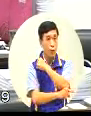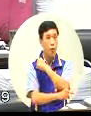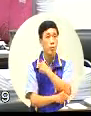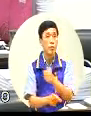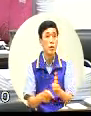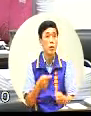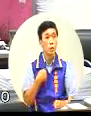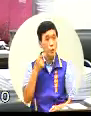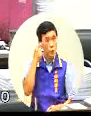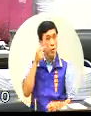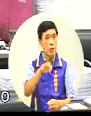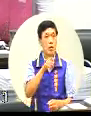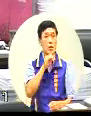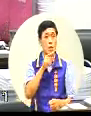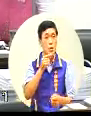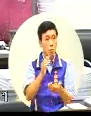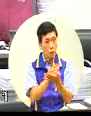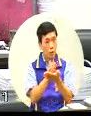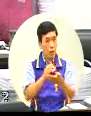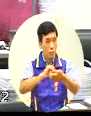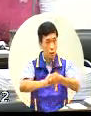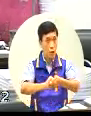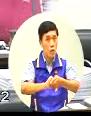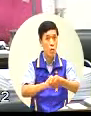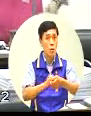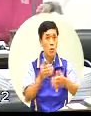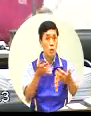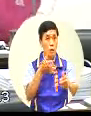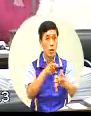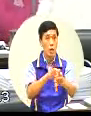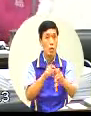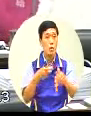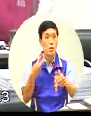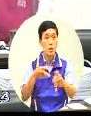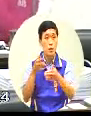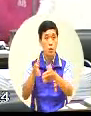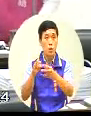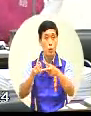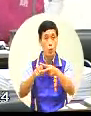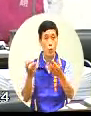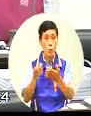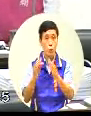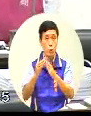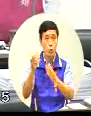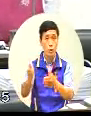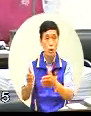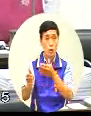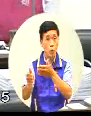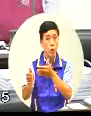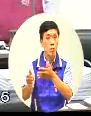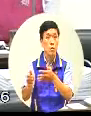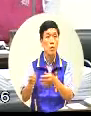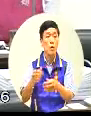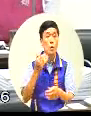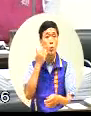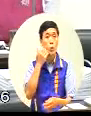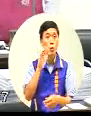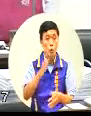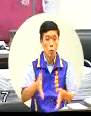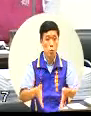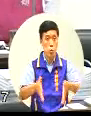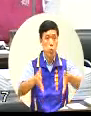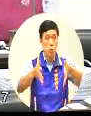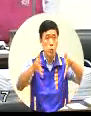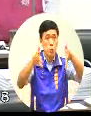我觉得这是认定的问题哦。我再请教那个公务局长一个问题哦。以前卖，如果有些那个大楼，对不